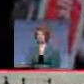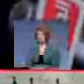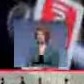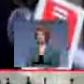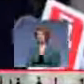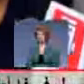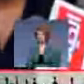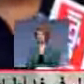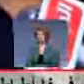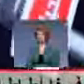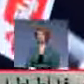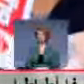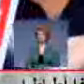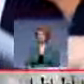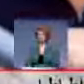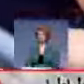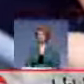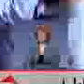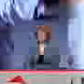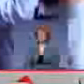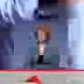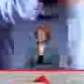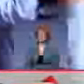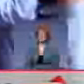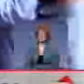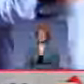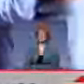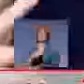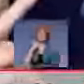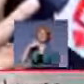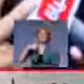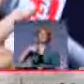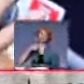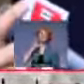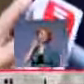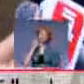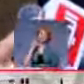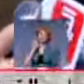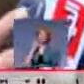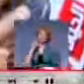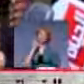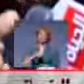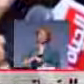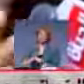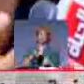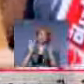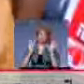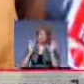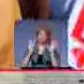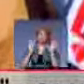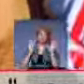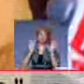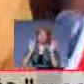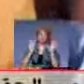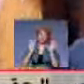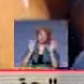قبلها بشويه كان اخويا صوت اراء الشغل. تمام. يا دوب وصلت الشغل حوالي 9 الساعه 9 العشر ونص اتصلوا بيا بيقولوا